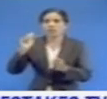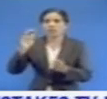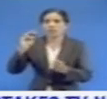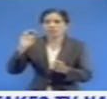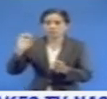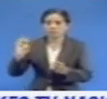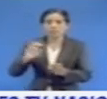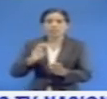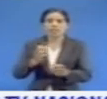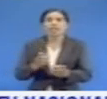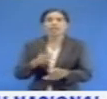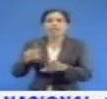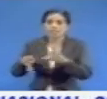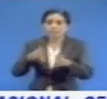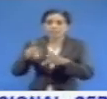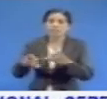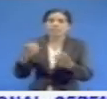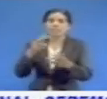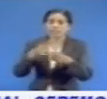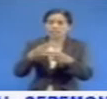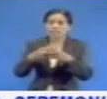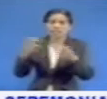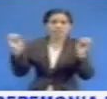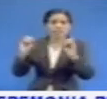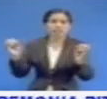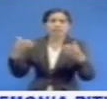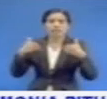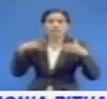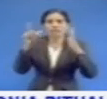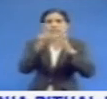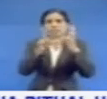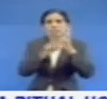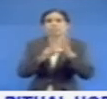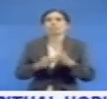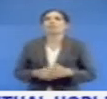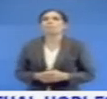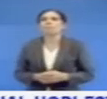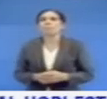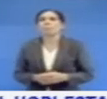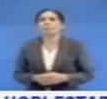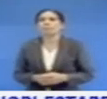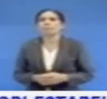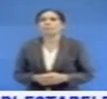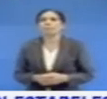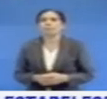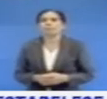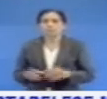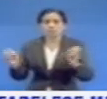iha lista pagamento. E ali há seluk la rua lá iha, lá darus, la lista